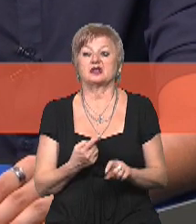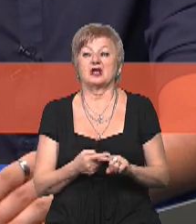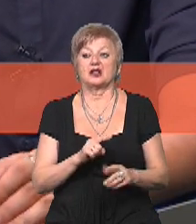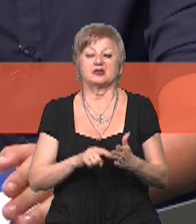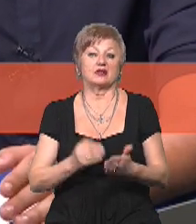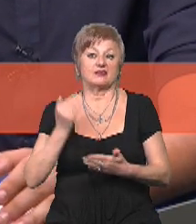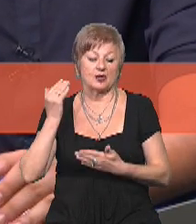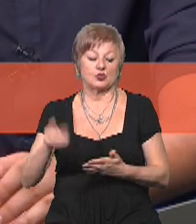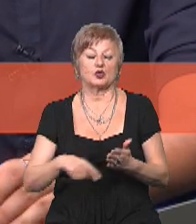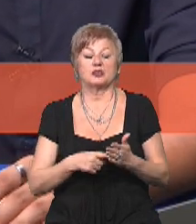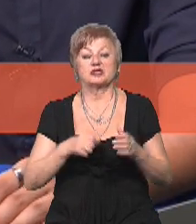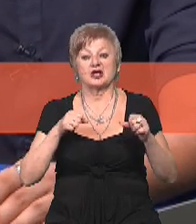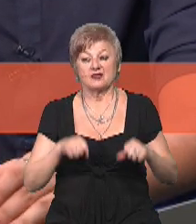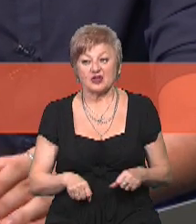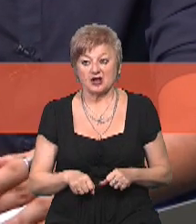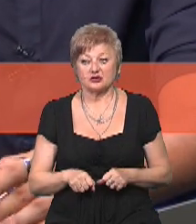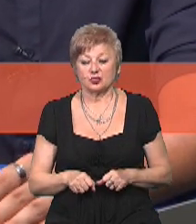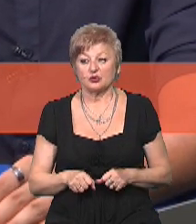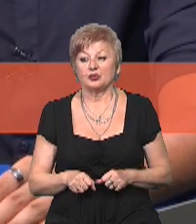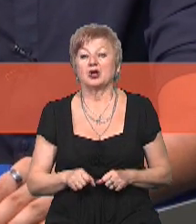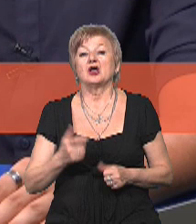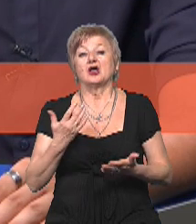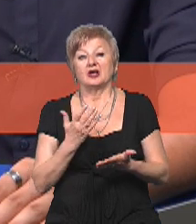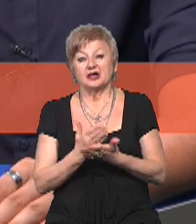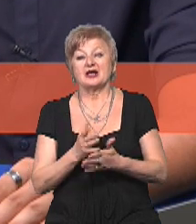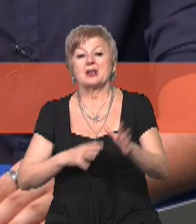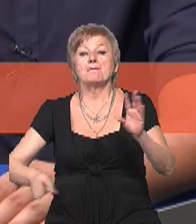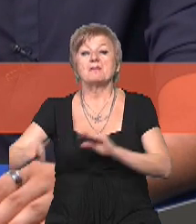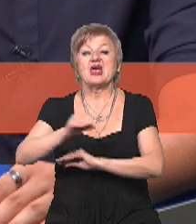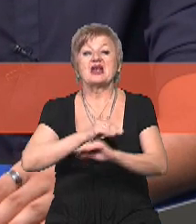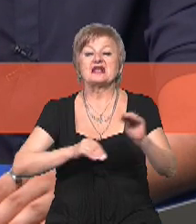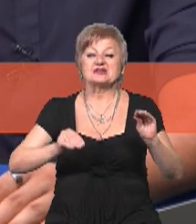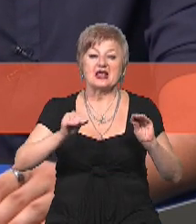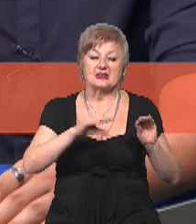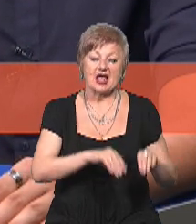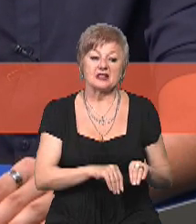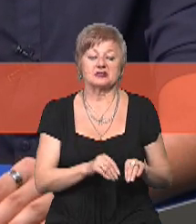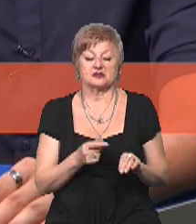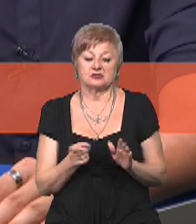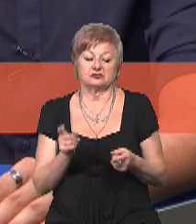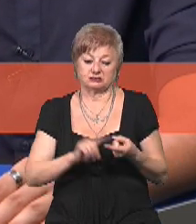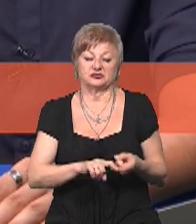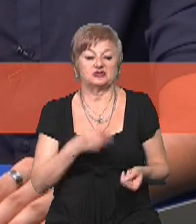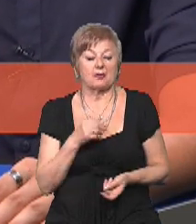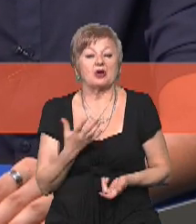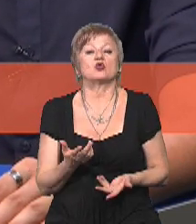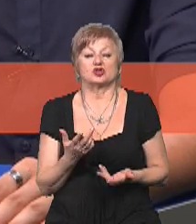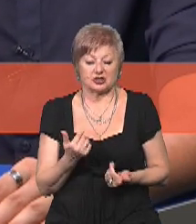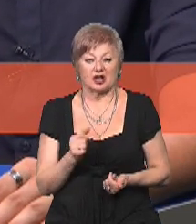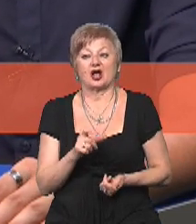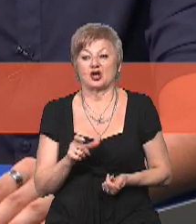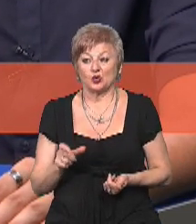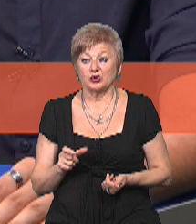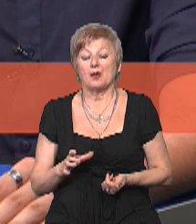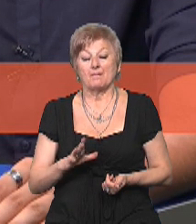до місцевої влади. Це зараз не 2014 рік, коли переселенці так, а вже приїжджали до Запоріжжя і Запорізького регіону. Так, ми були у